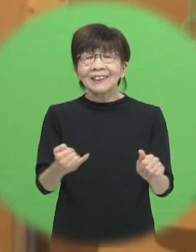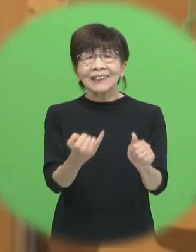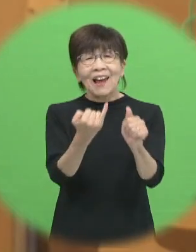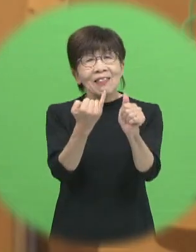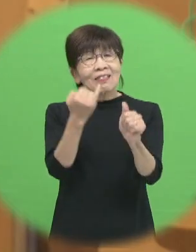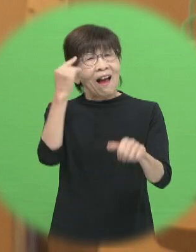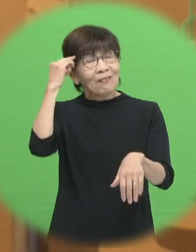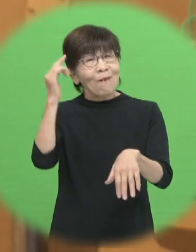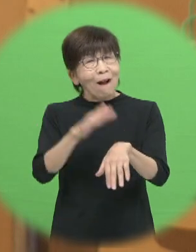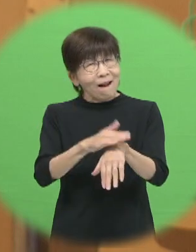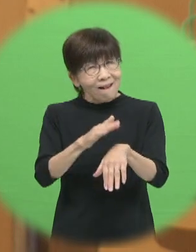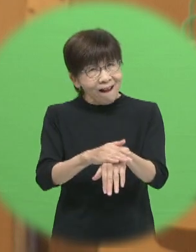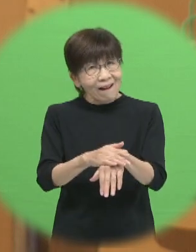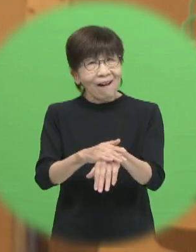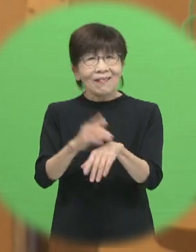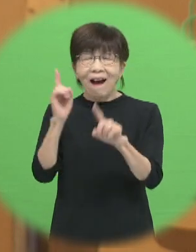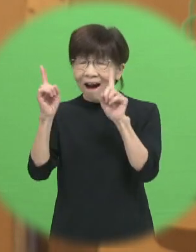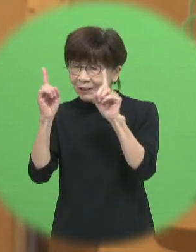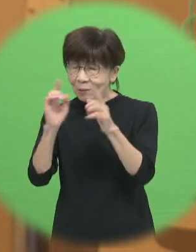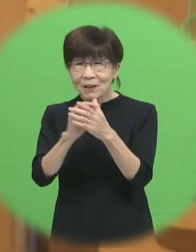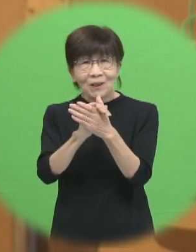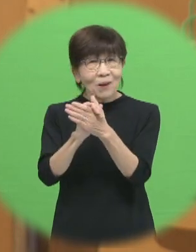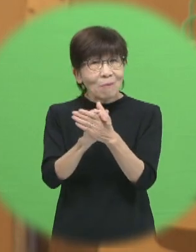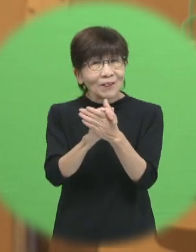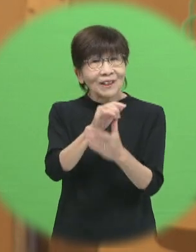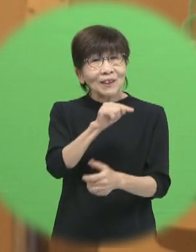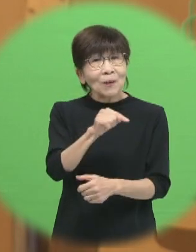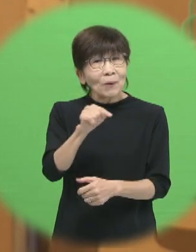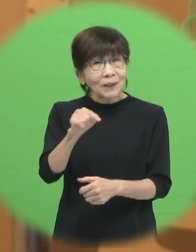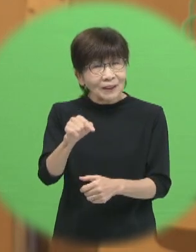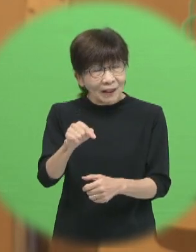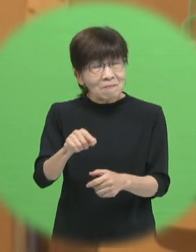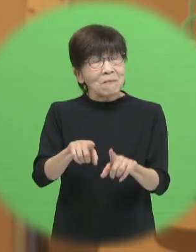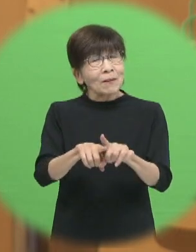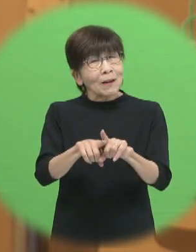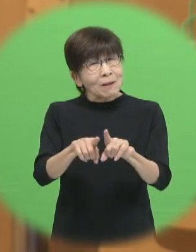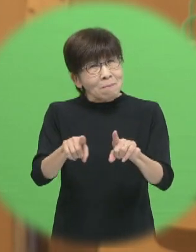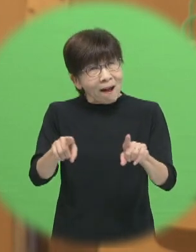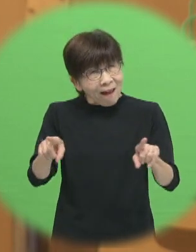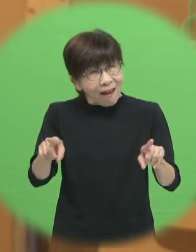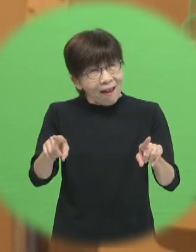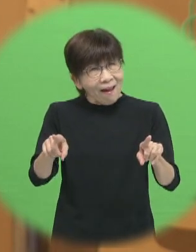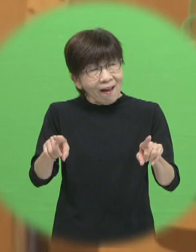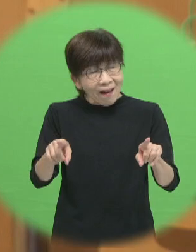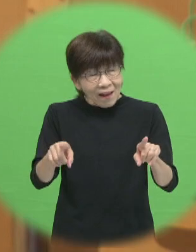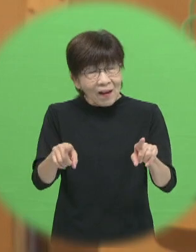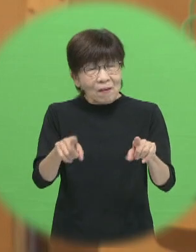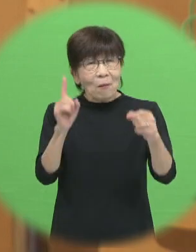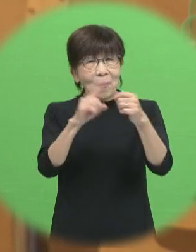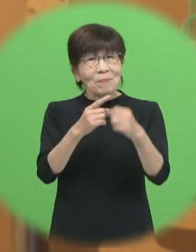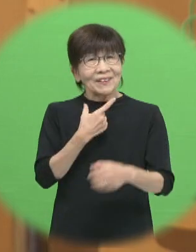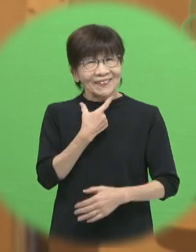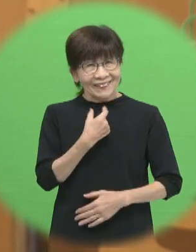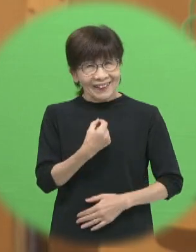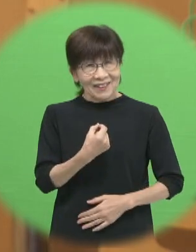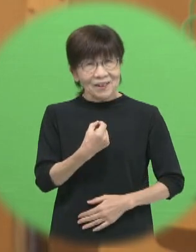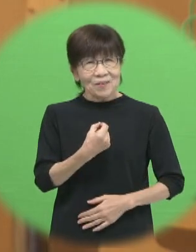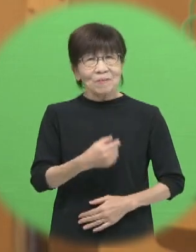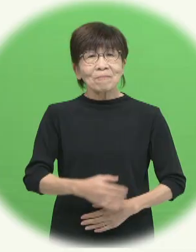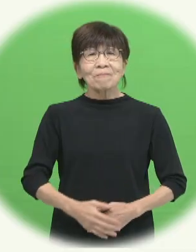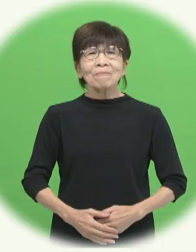から遊びやお友達同士など隔たりのない環境づくりに心がけていきたいと思いました。